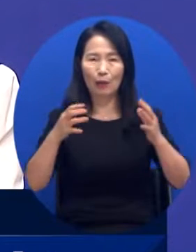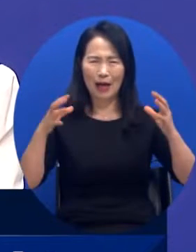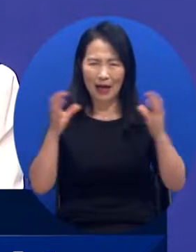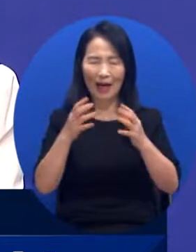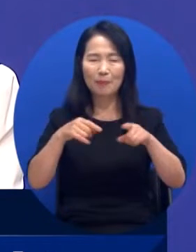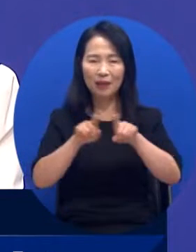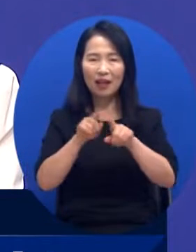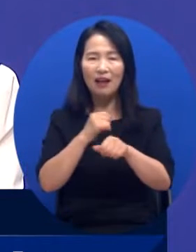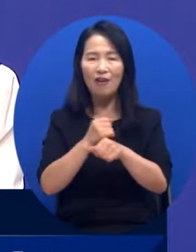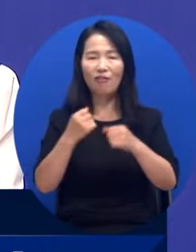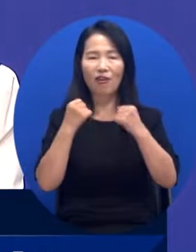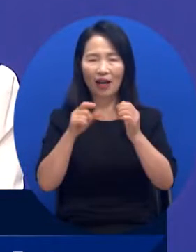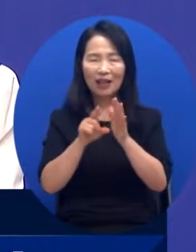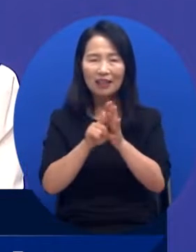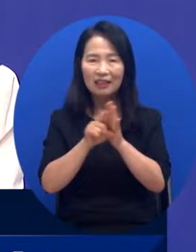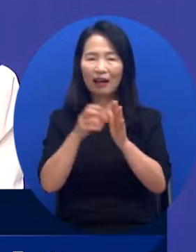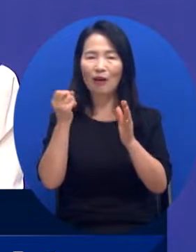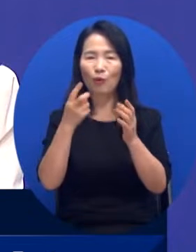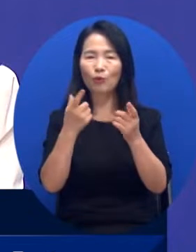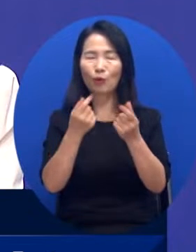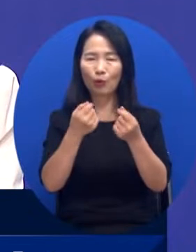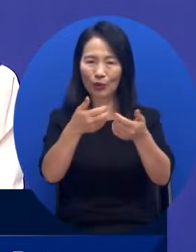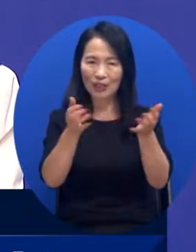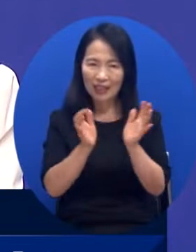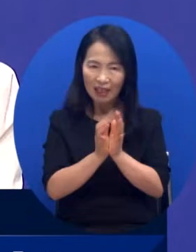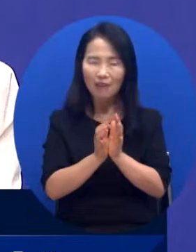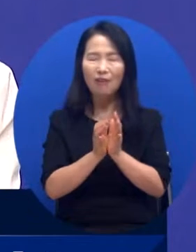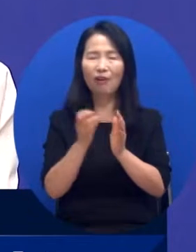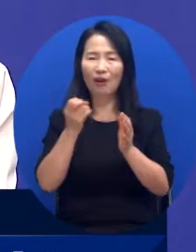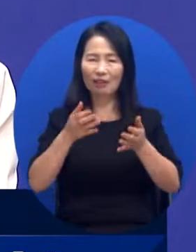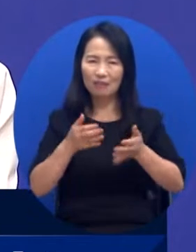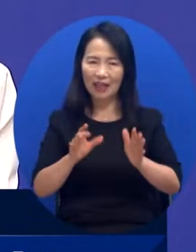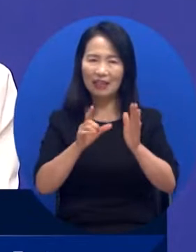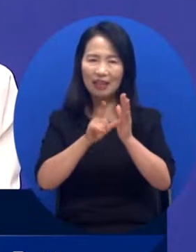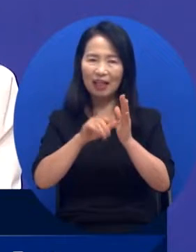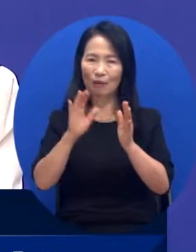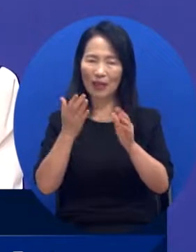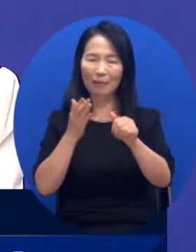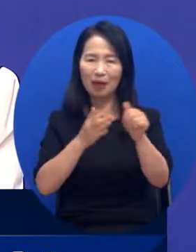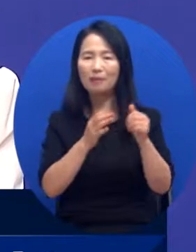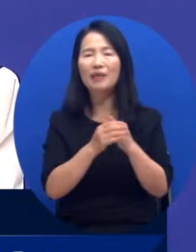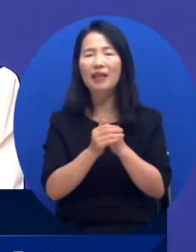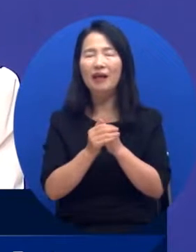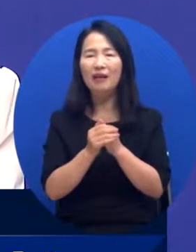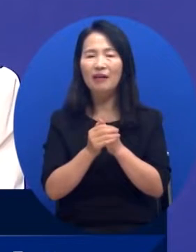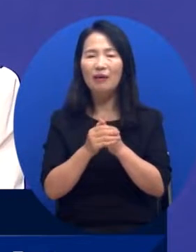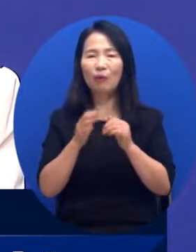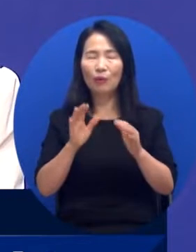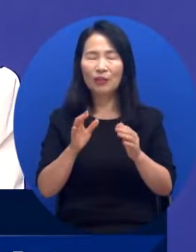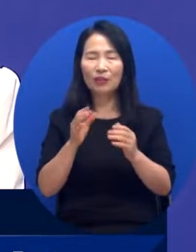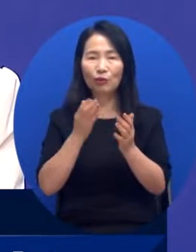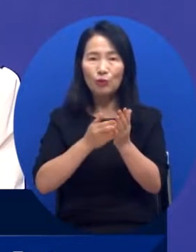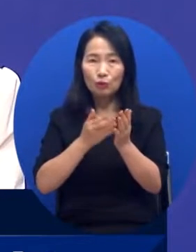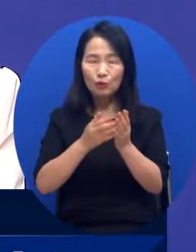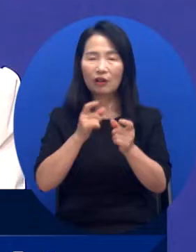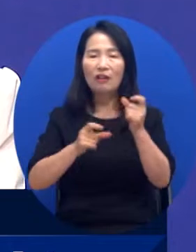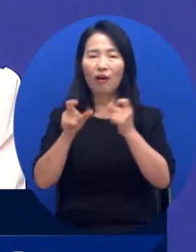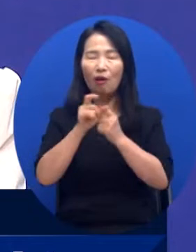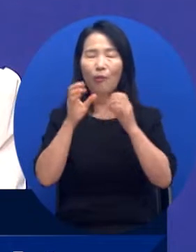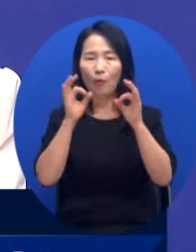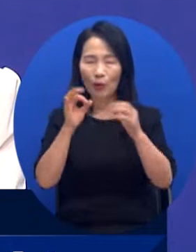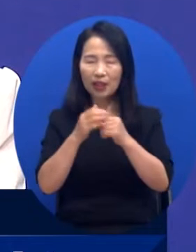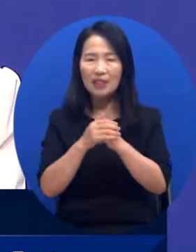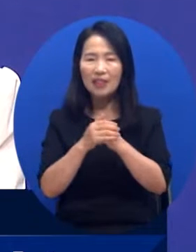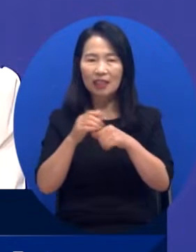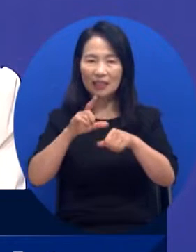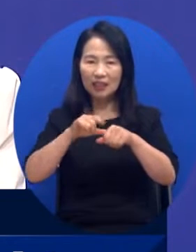건강한 신앙 공동체로 거듭나는 계기가 돼야 할 텐데요. 네, 오늘 뉴스 더보기 시간에는 가정교회 활성화를 통해 굳건한